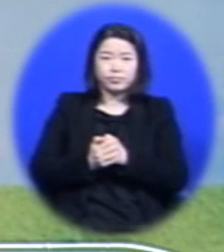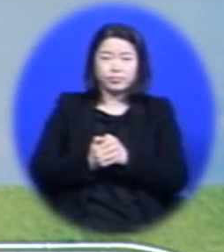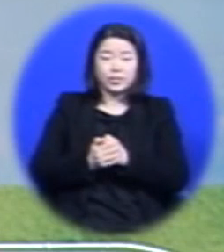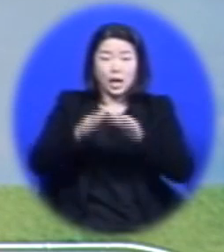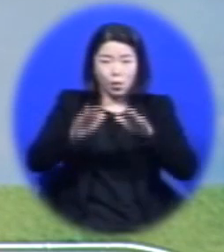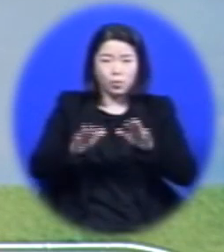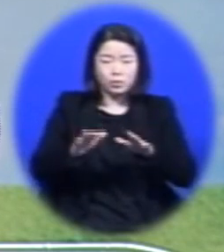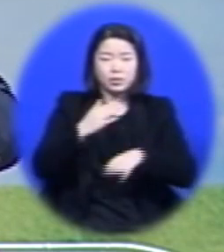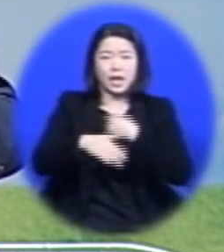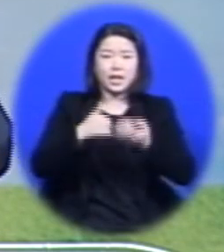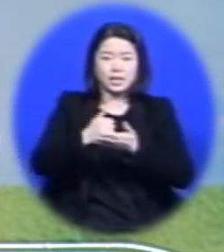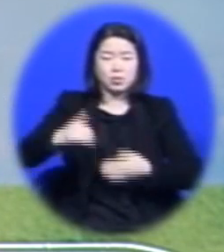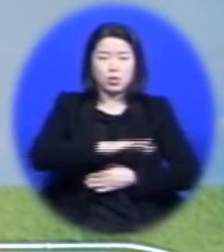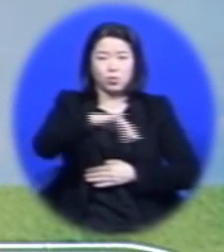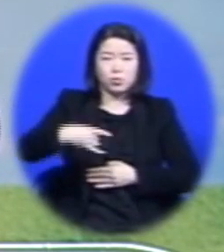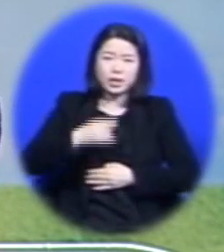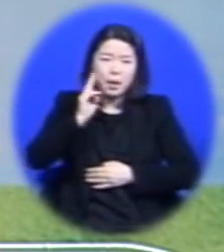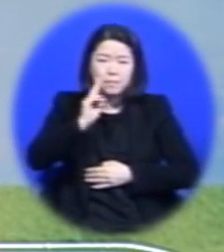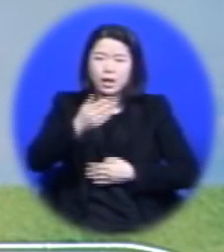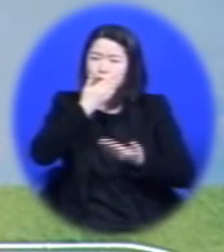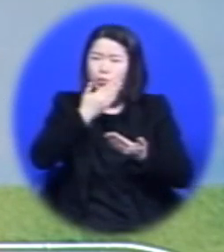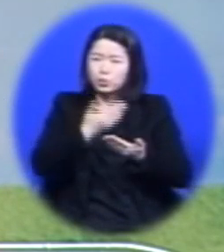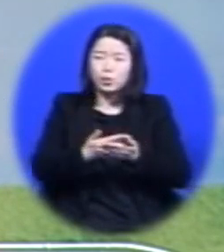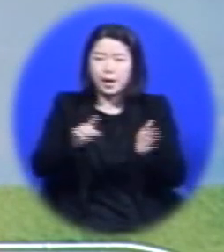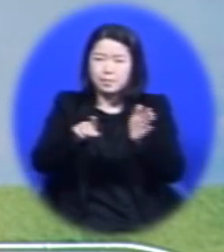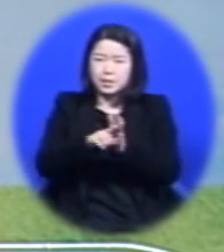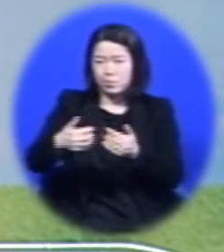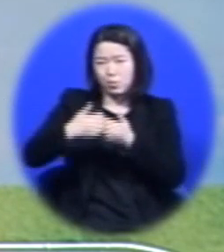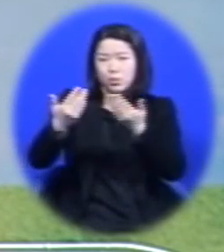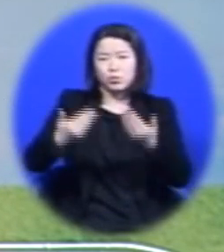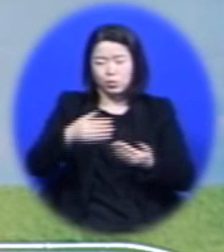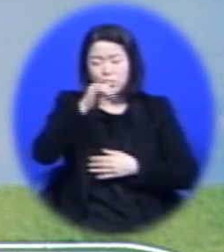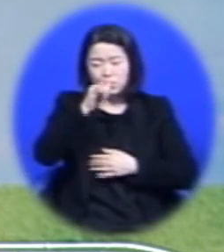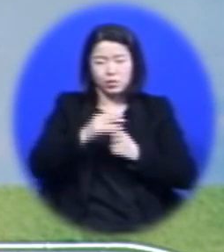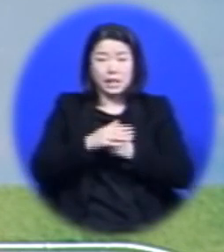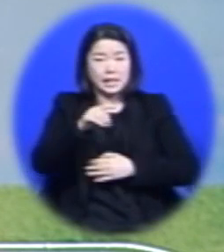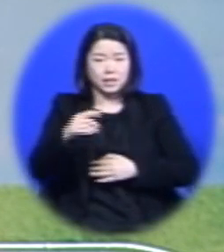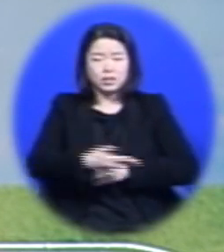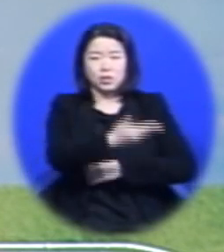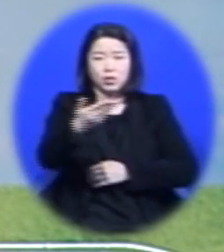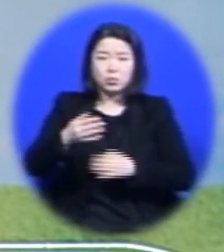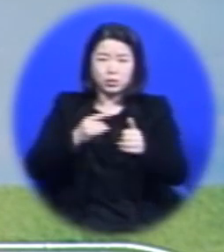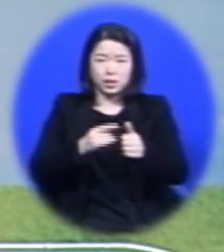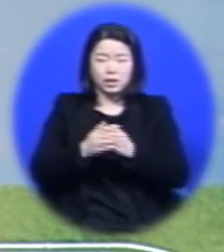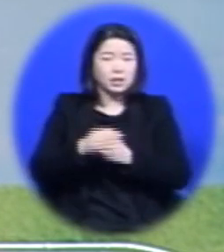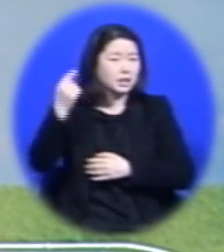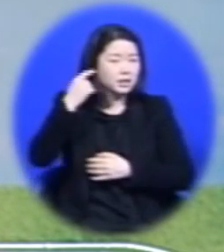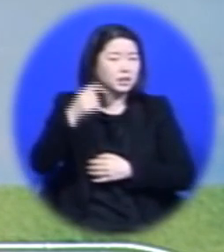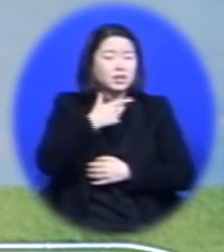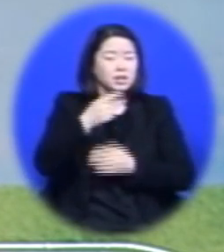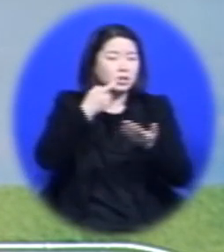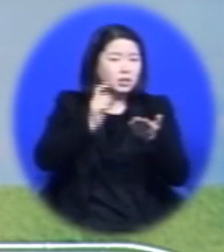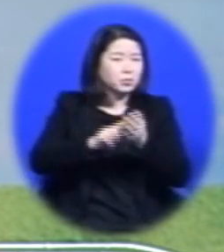오늘 하나님은 우리에게 매우 중요한 믿음의 도전을 하고 계세요 이것은 여러분에게는 듣기가 쉽지